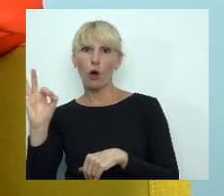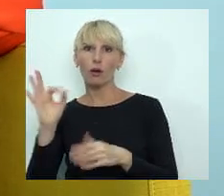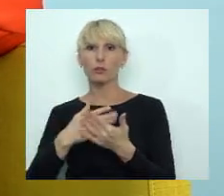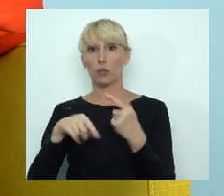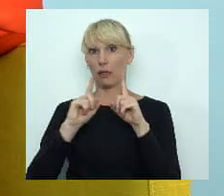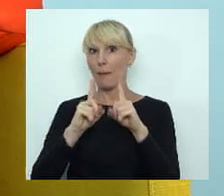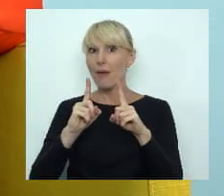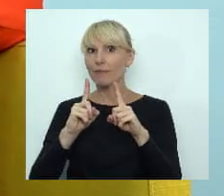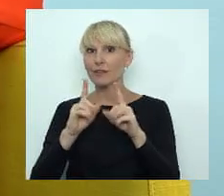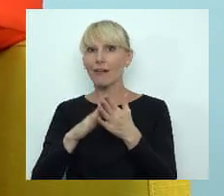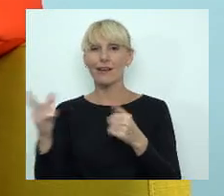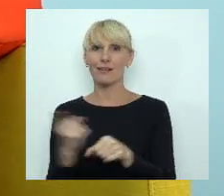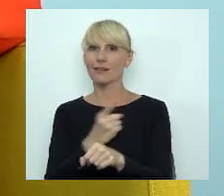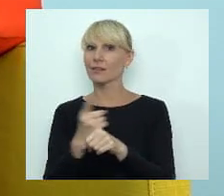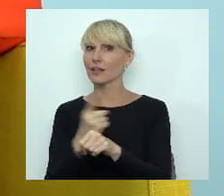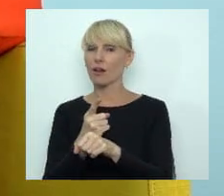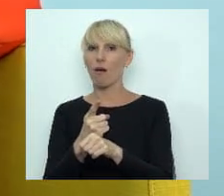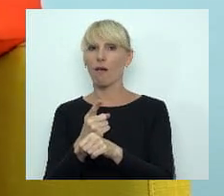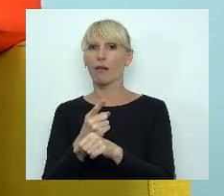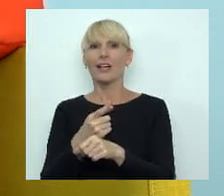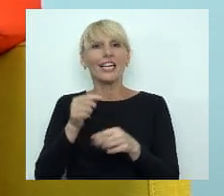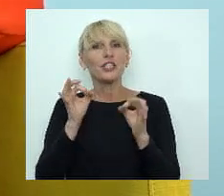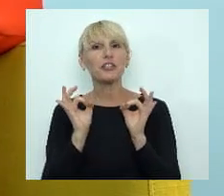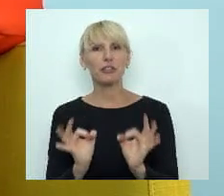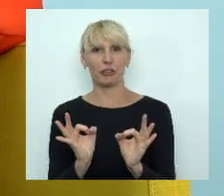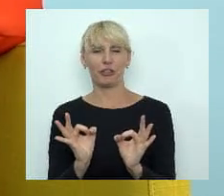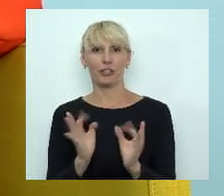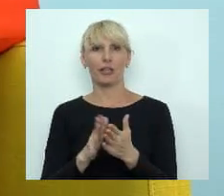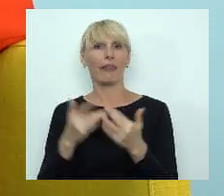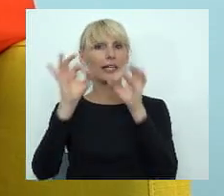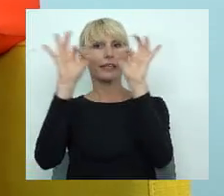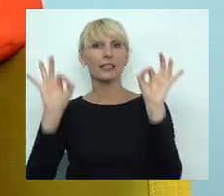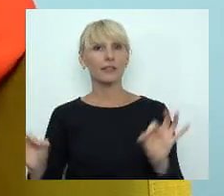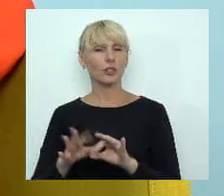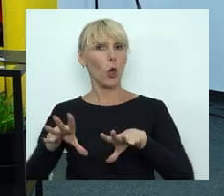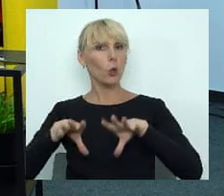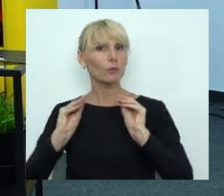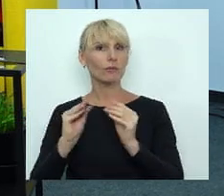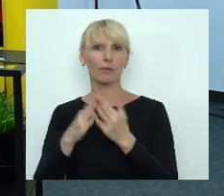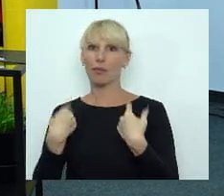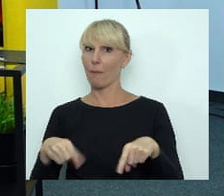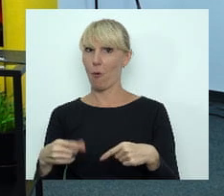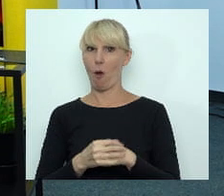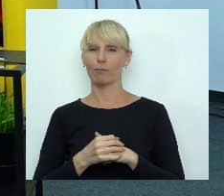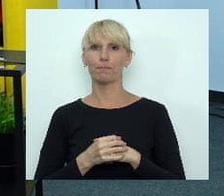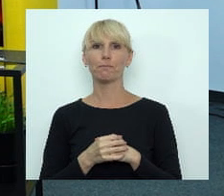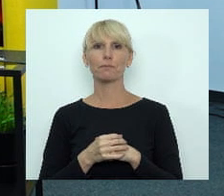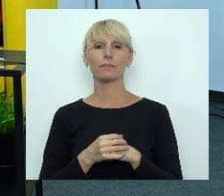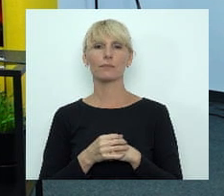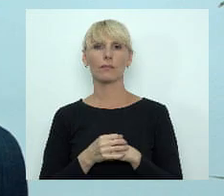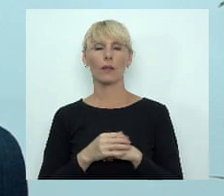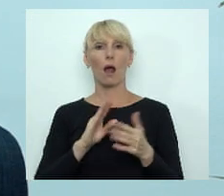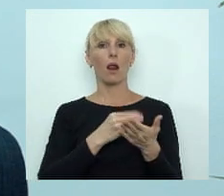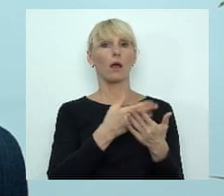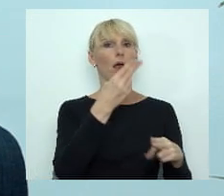bardzo ryzykowne, z tego względu, że na dzisiaj jeszcze ta certyfikacja się nie rozpoczęła. To jest kwestia przyszłości. A wracając jeszcze do inspektora, czy pacjent